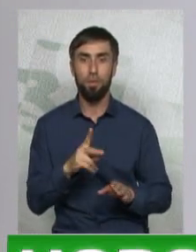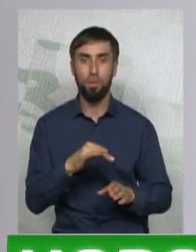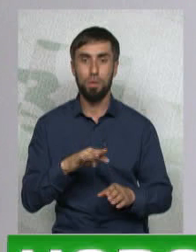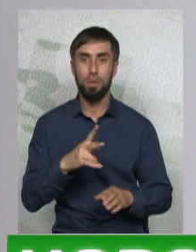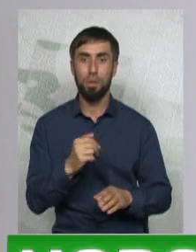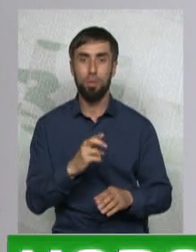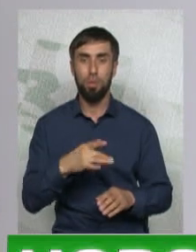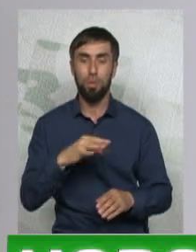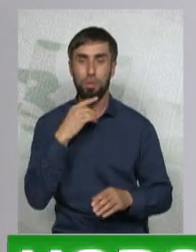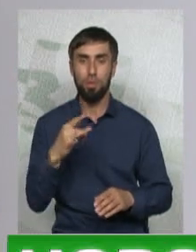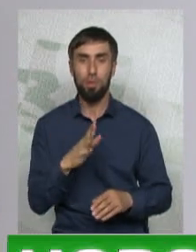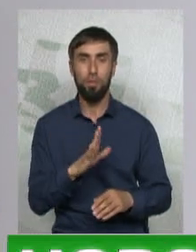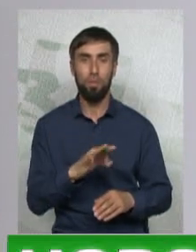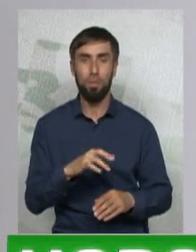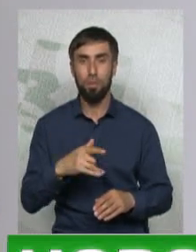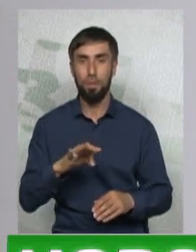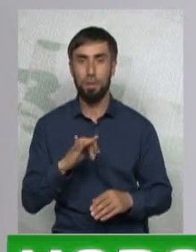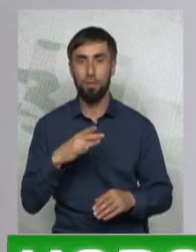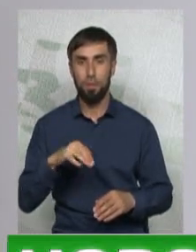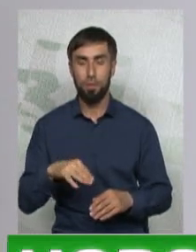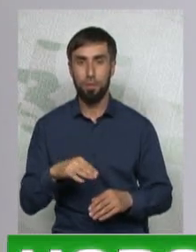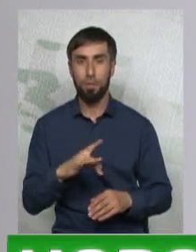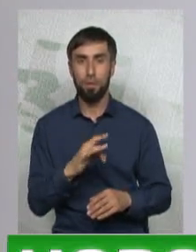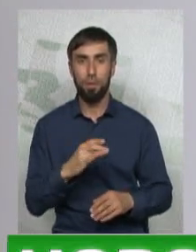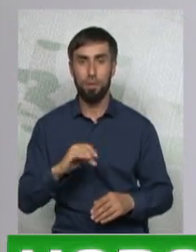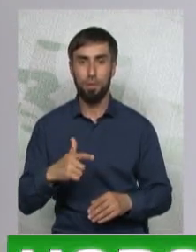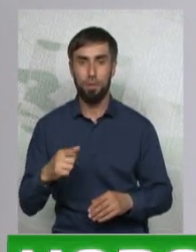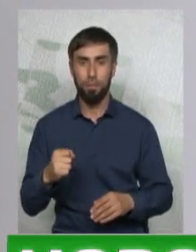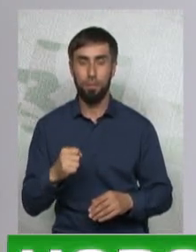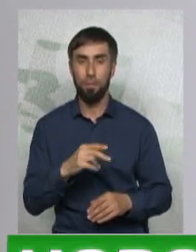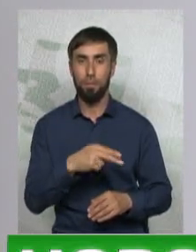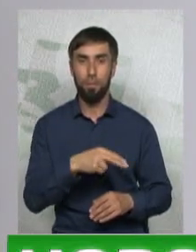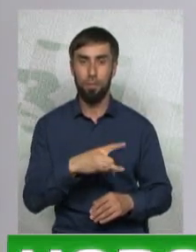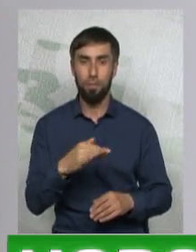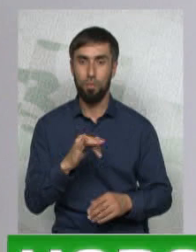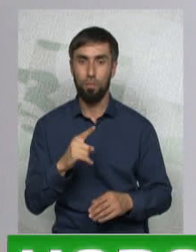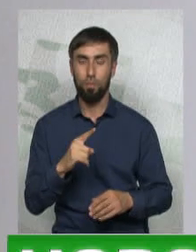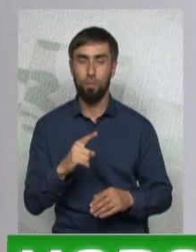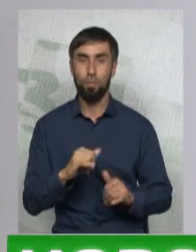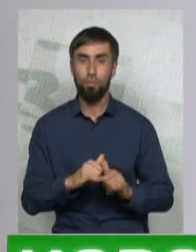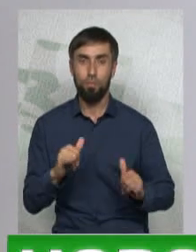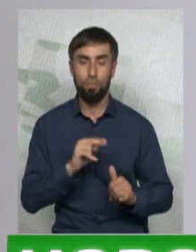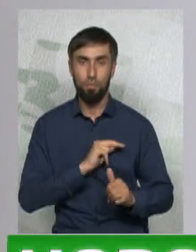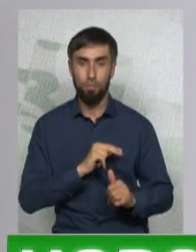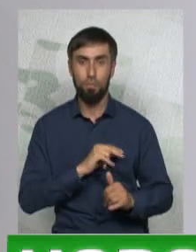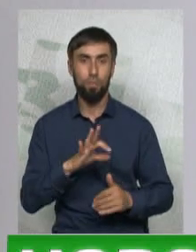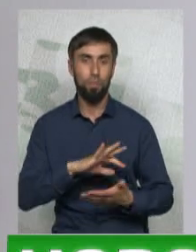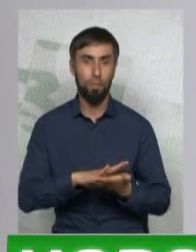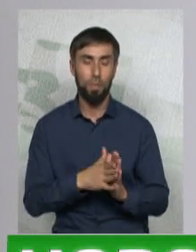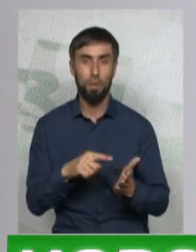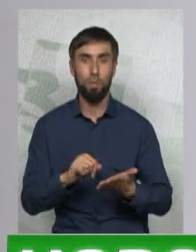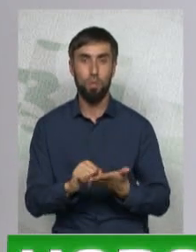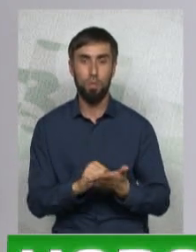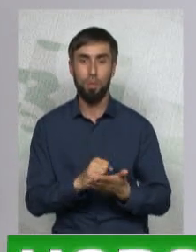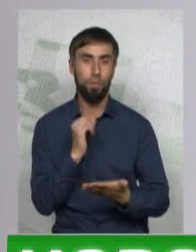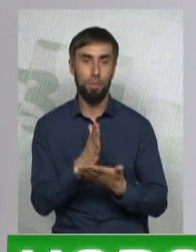благо республики, во благо инвестиционного рейтинга. Профсоюзы усилили работу в части заключения коллективных договоров. Этот документ